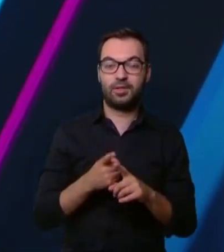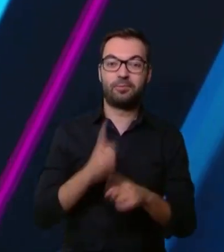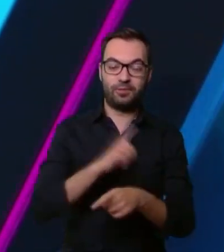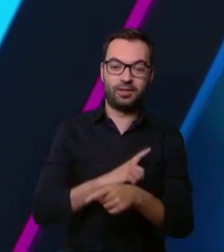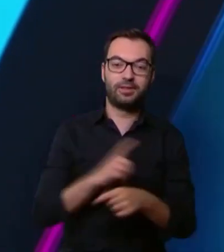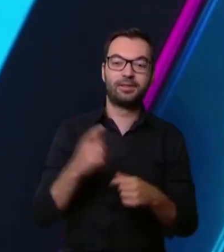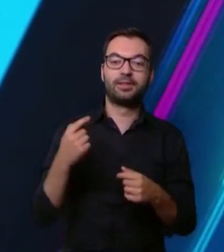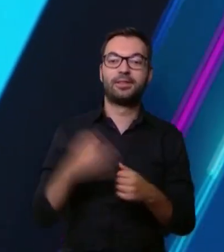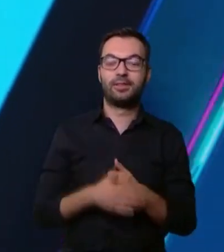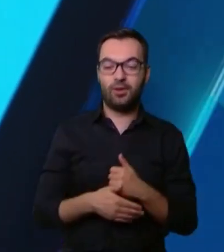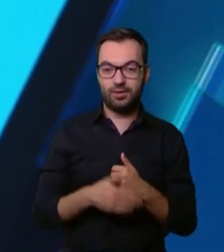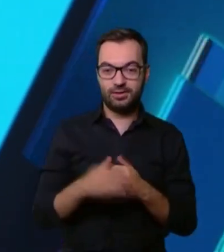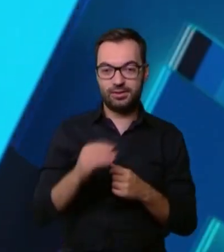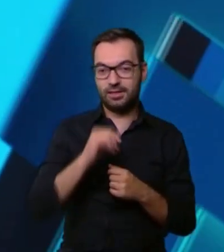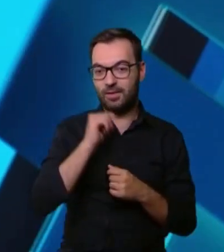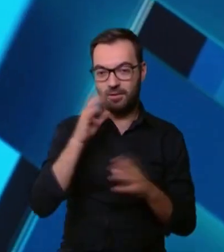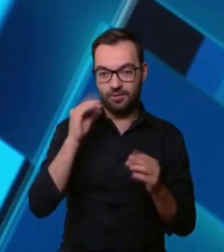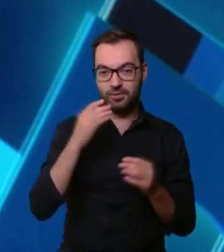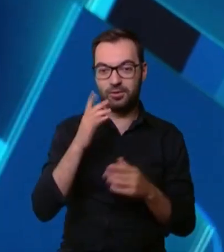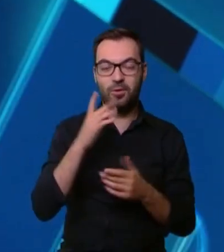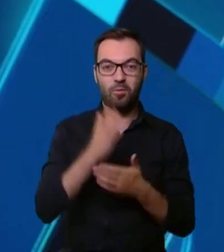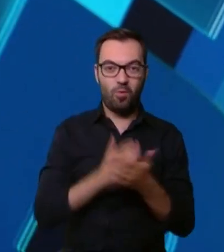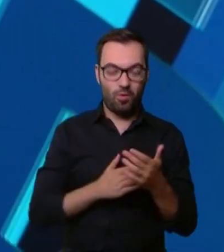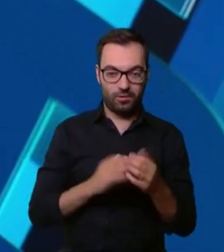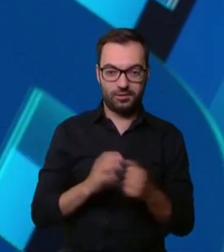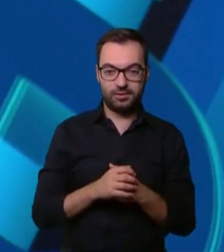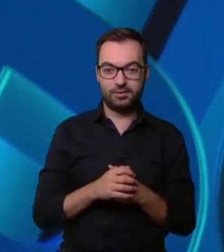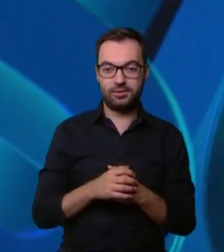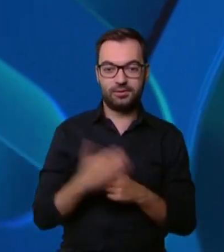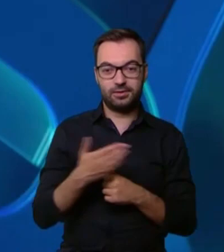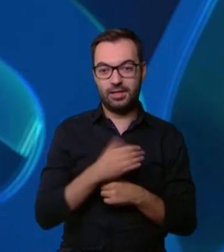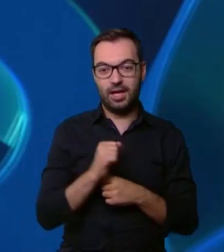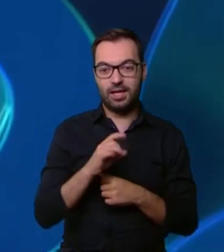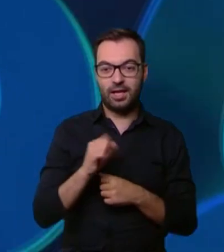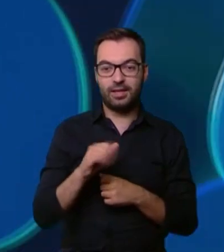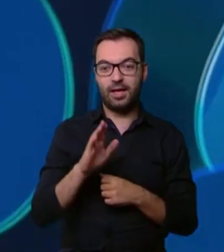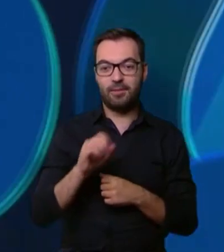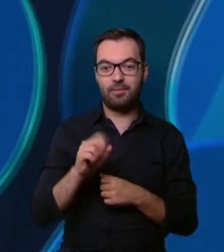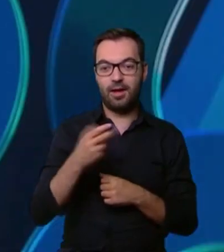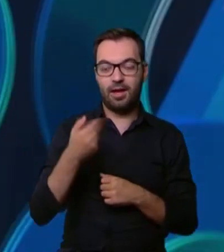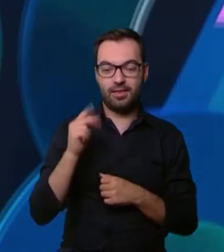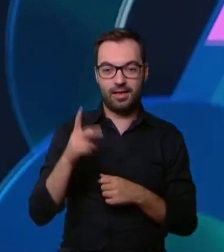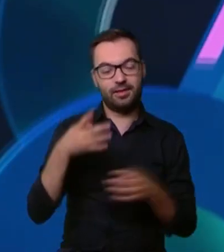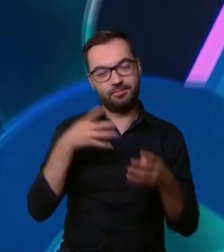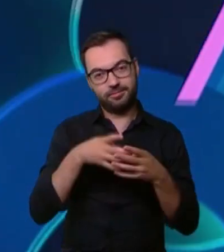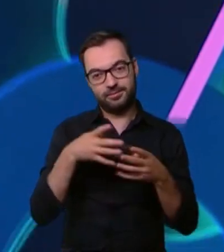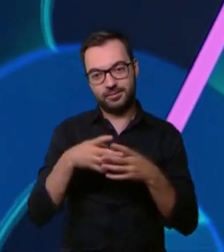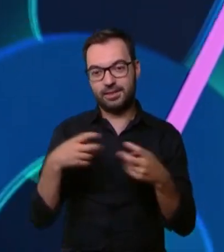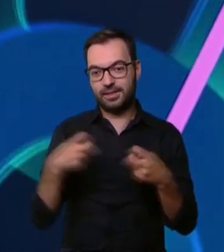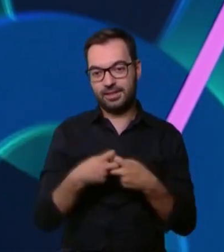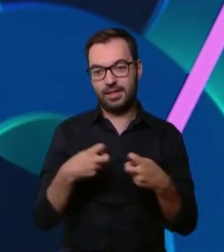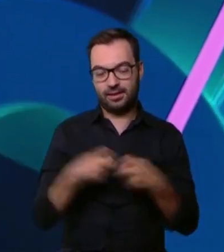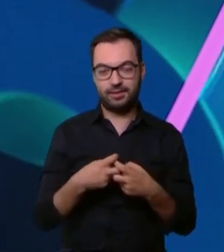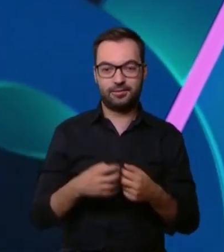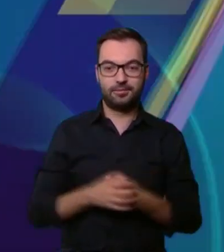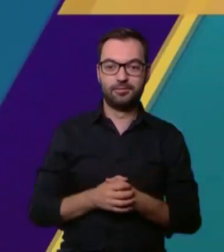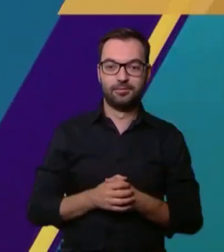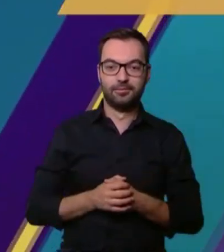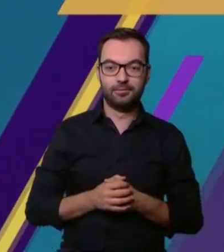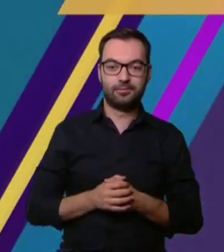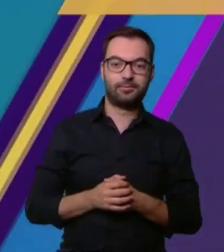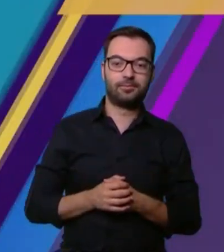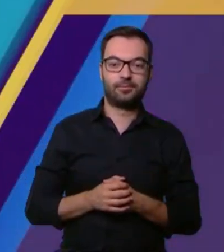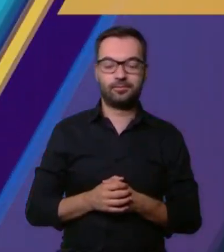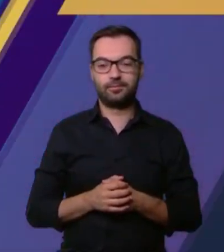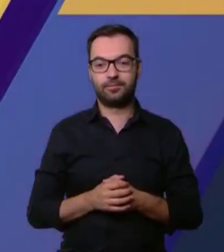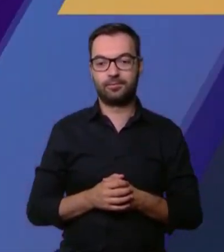Przedostatnie słowo, bo w Eurowieczorze jesteśmy dopiero na półmetku, należy do Agaty Bachanek, która przejrzała dla Państwa media społecznościowe.